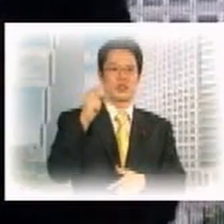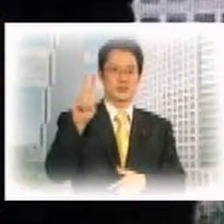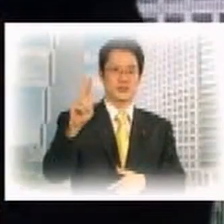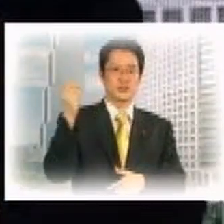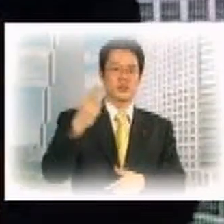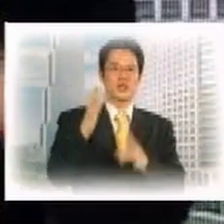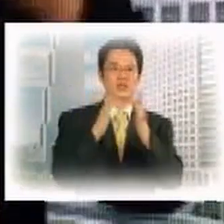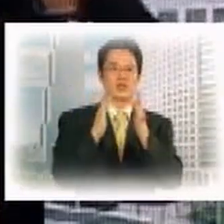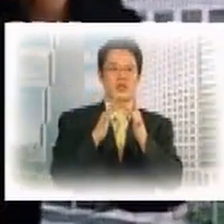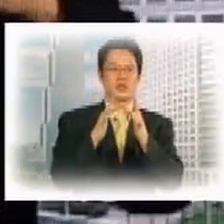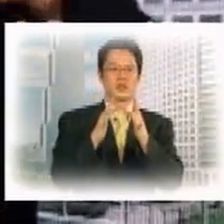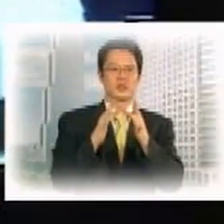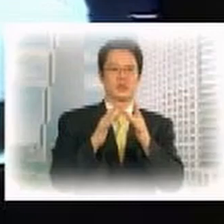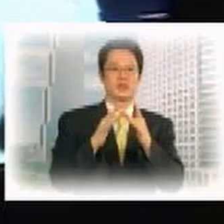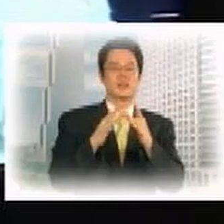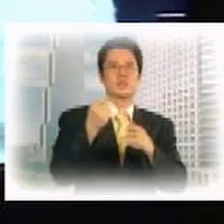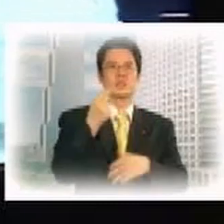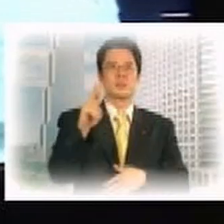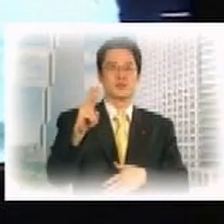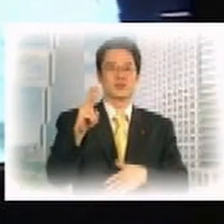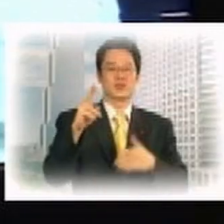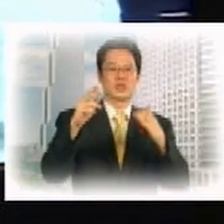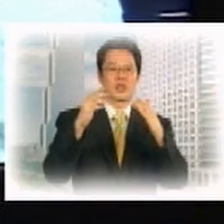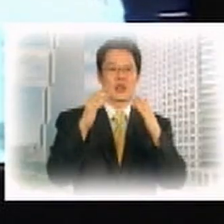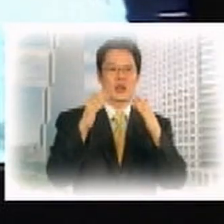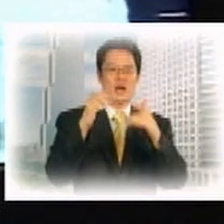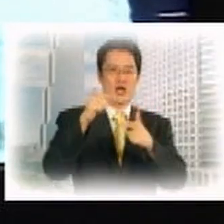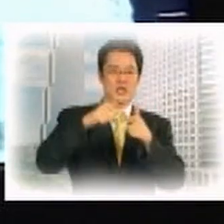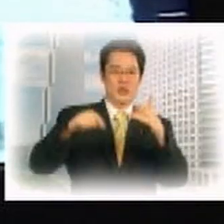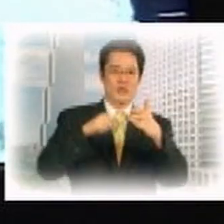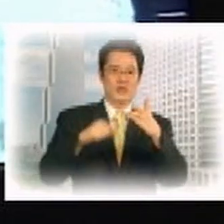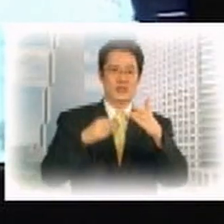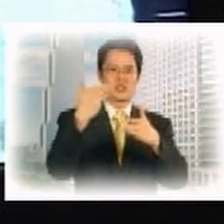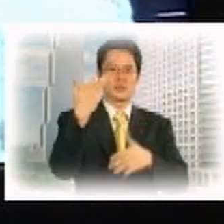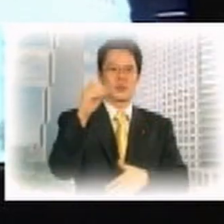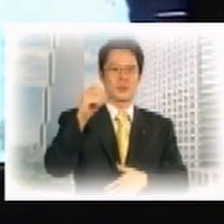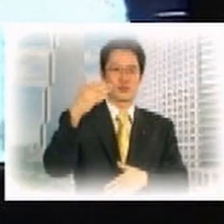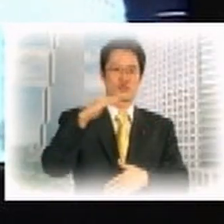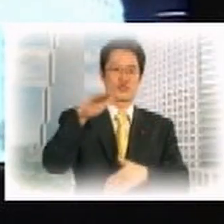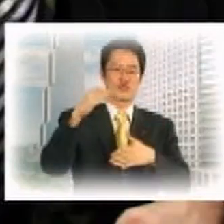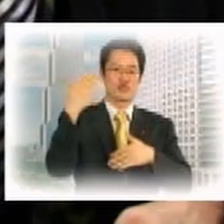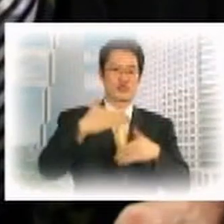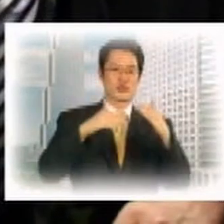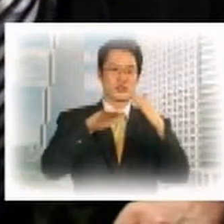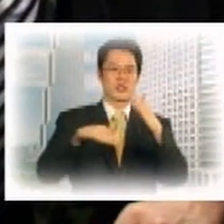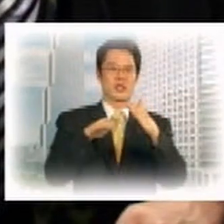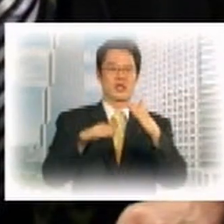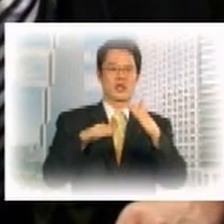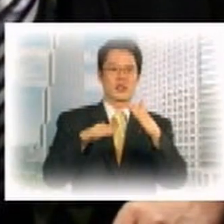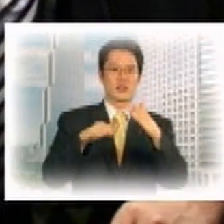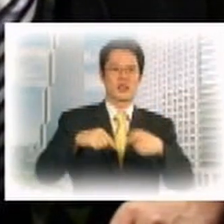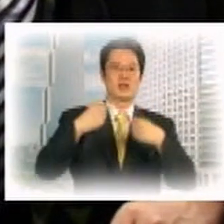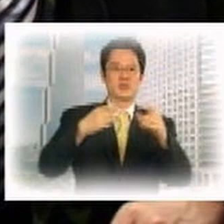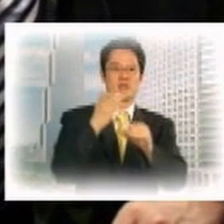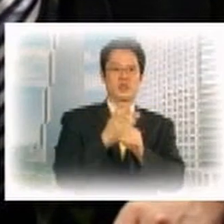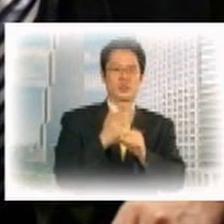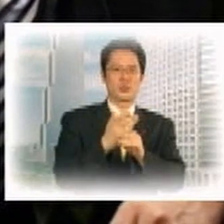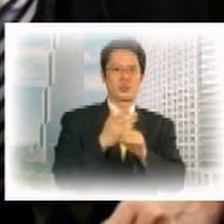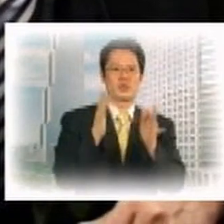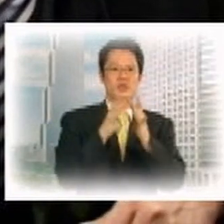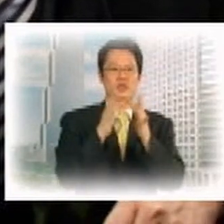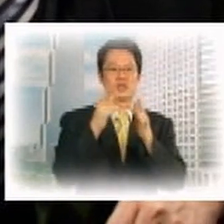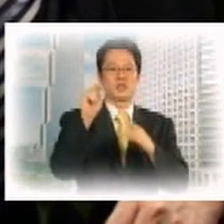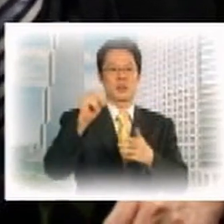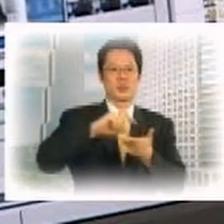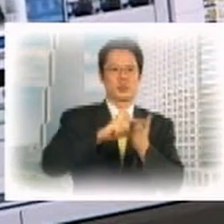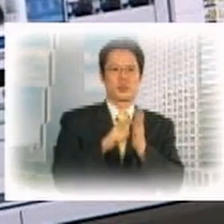강남케이블TV는 강남구의 80%에 해당되는 18만 9천 세대가 가입됐고 인터넷 방송은 하루 2만여 명의 네티즌이